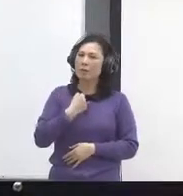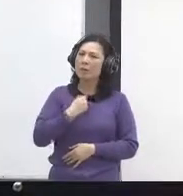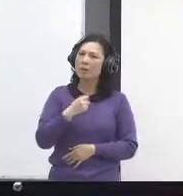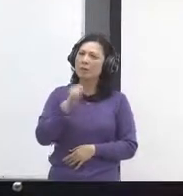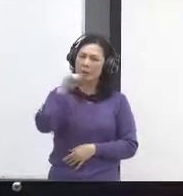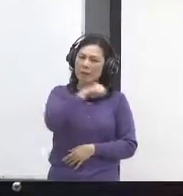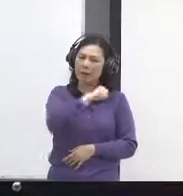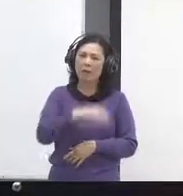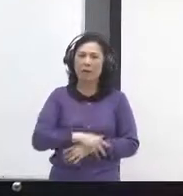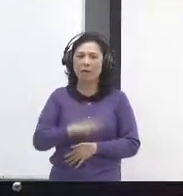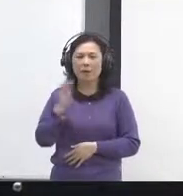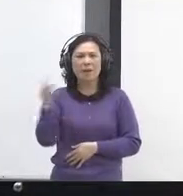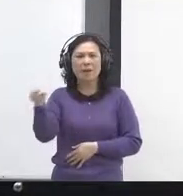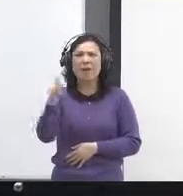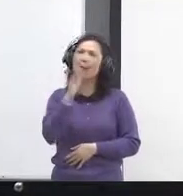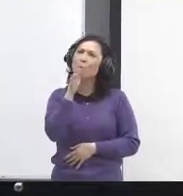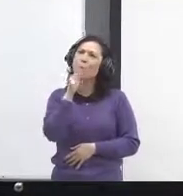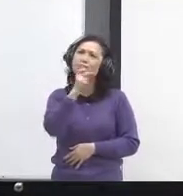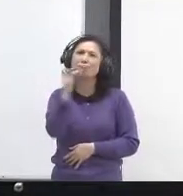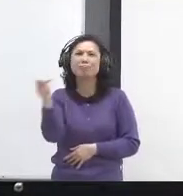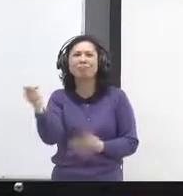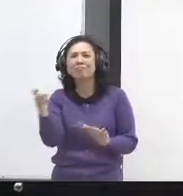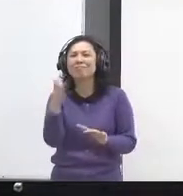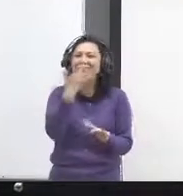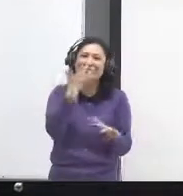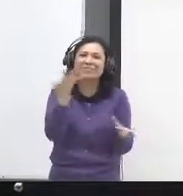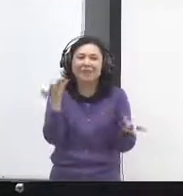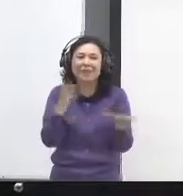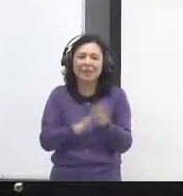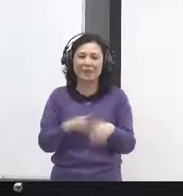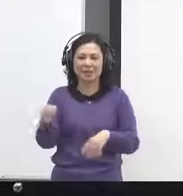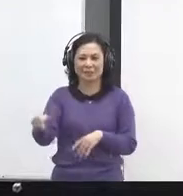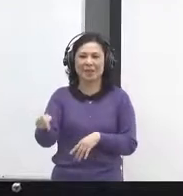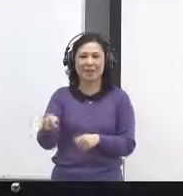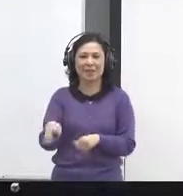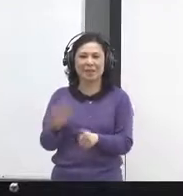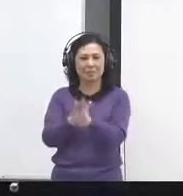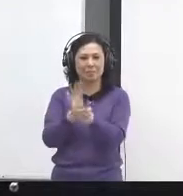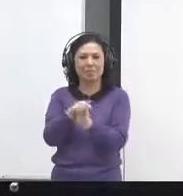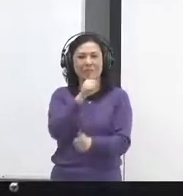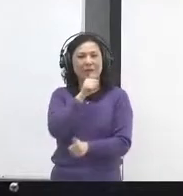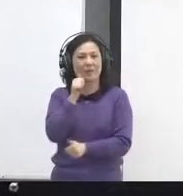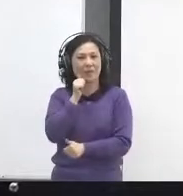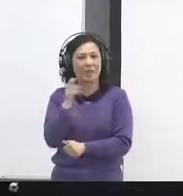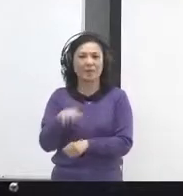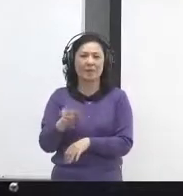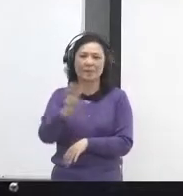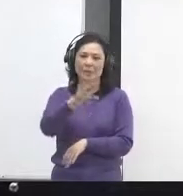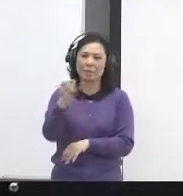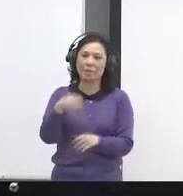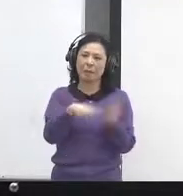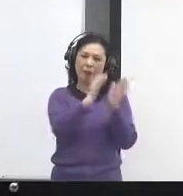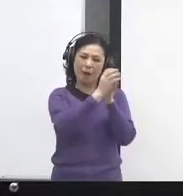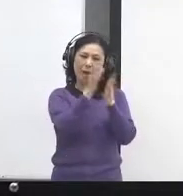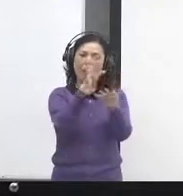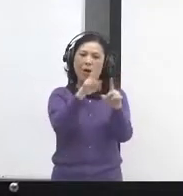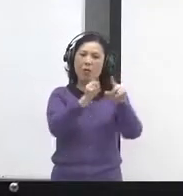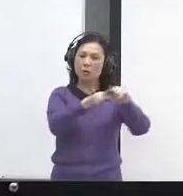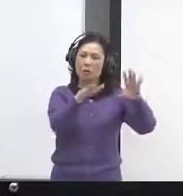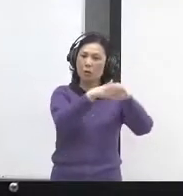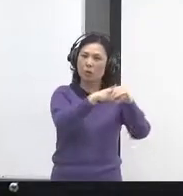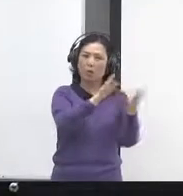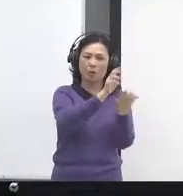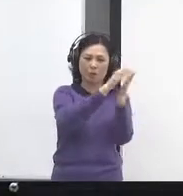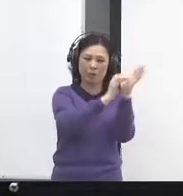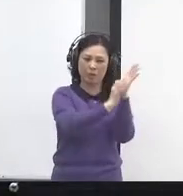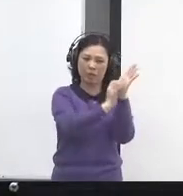好像不应该为了他讲英文，所以他就做了就是自动翻译，能够把 general 频道的文字翻成英文的其他的频道，然后